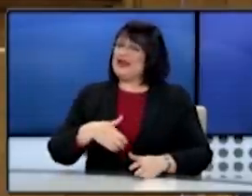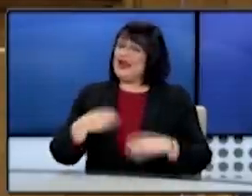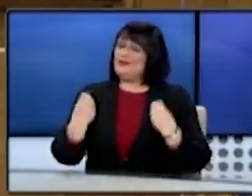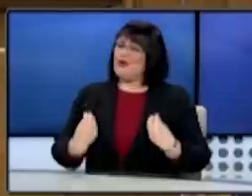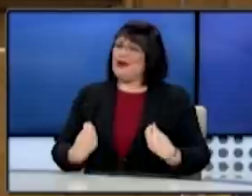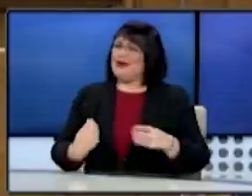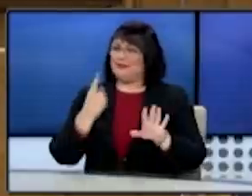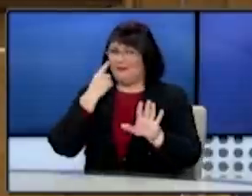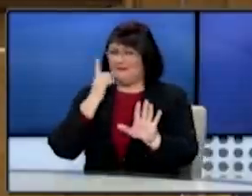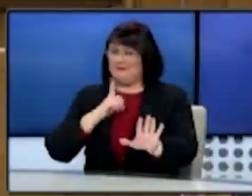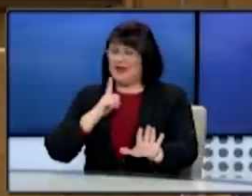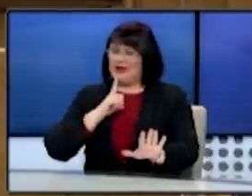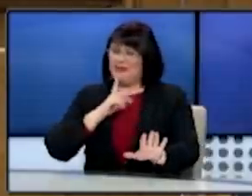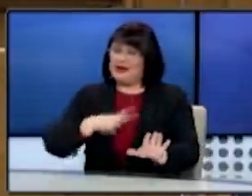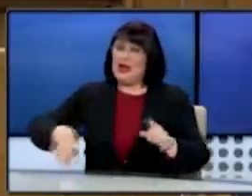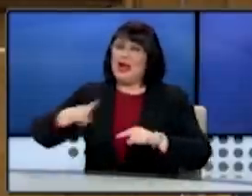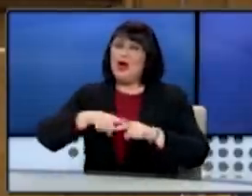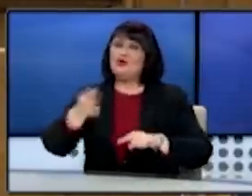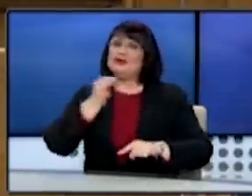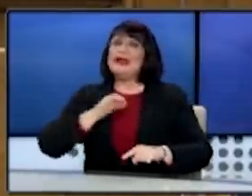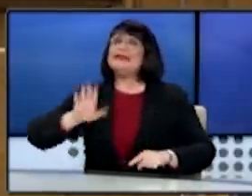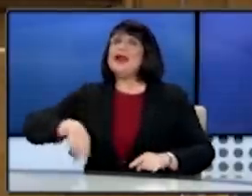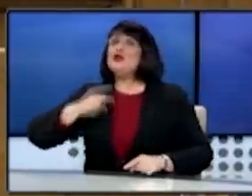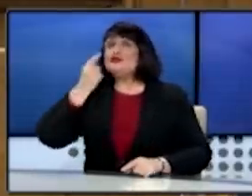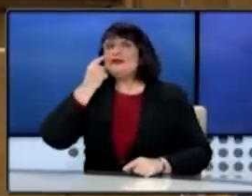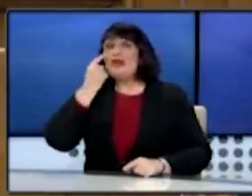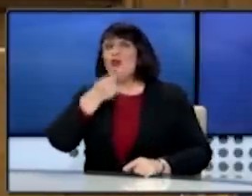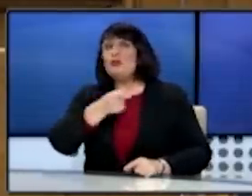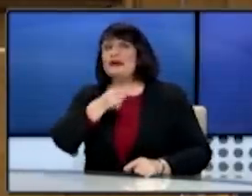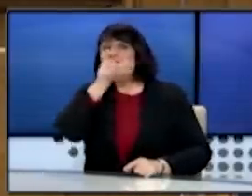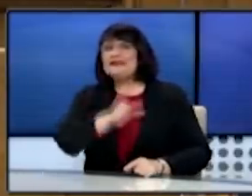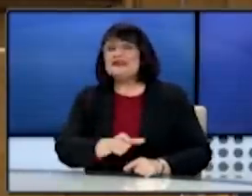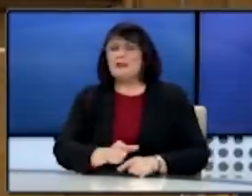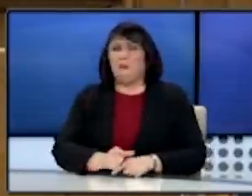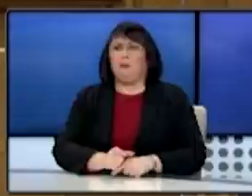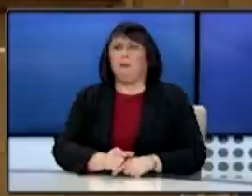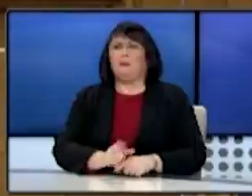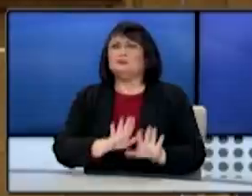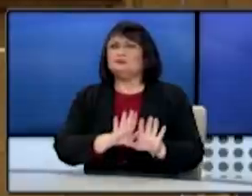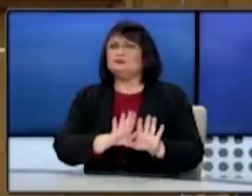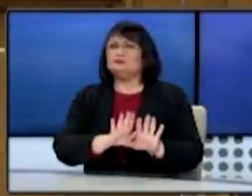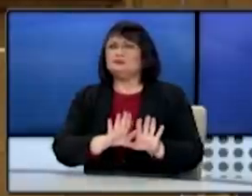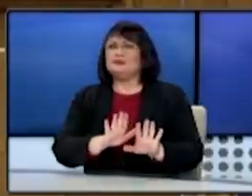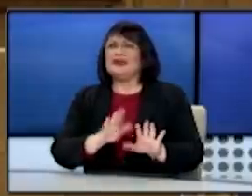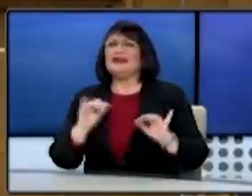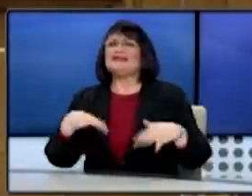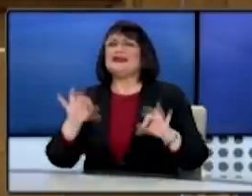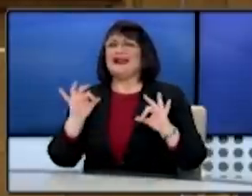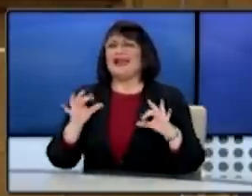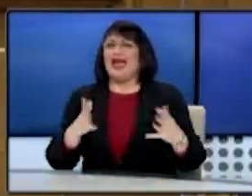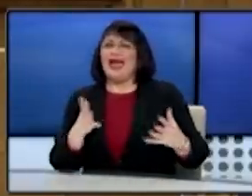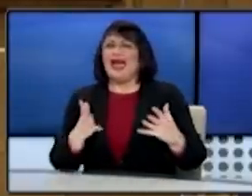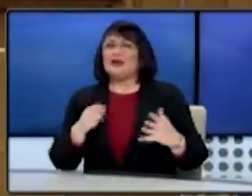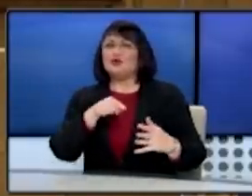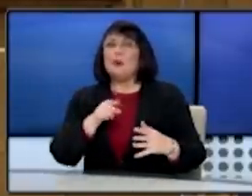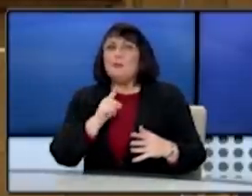γελάει τελευταίος, λέει ο λαός μας. Και τελευταία σας έχει κοπεί και λίγο το γέλιο, ιδιαίτερα εκεί που οι εργαζόμενοι